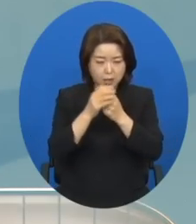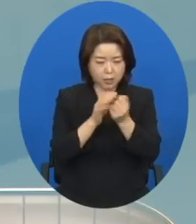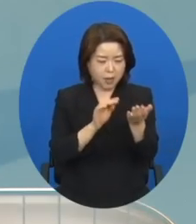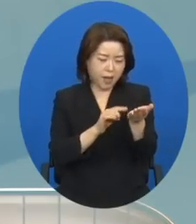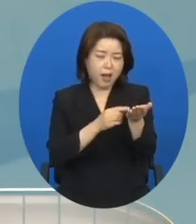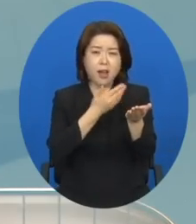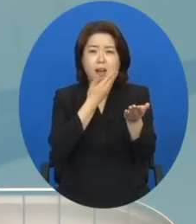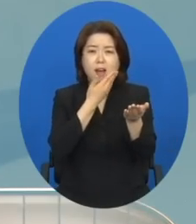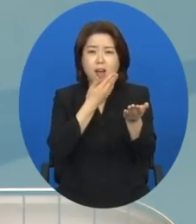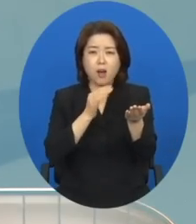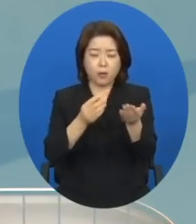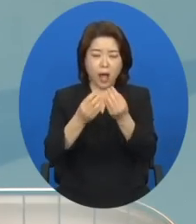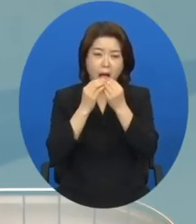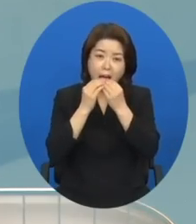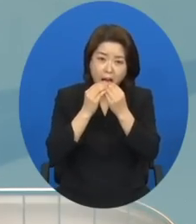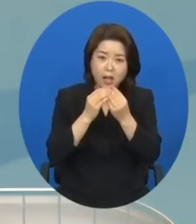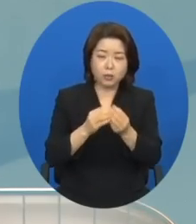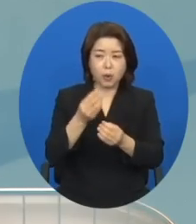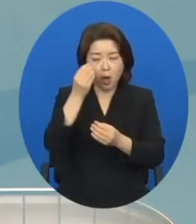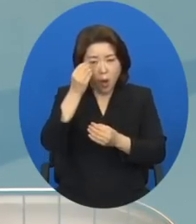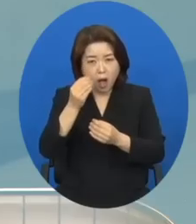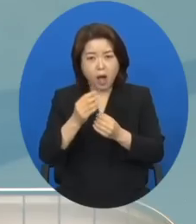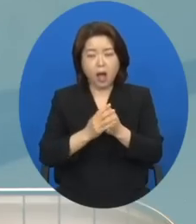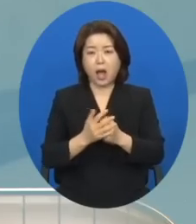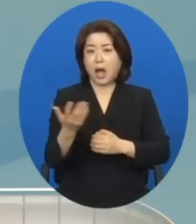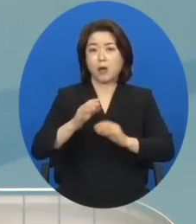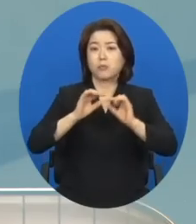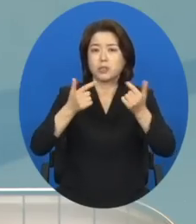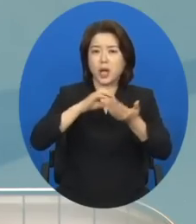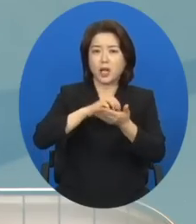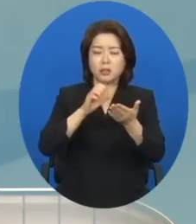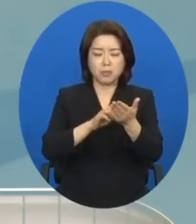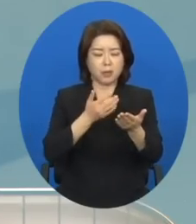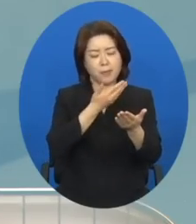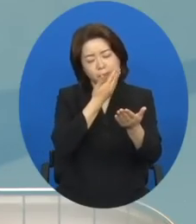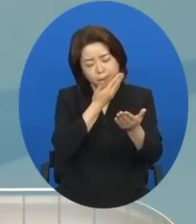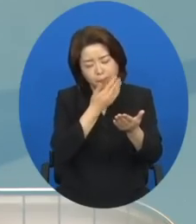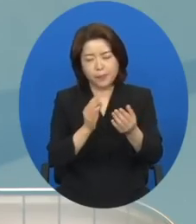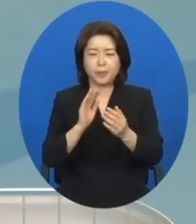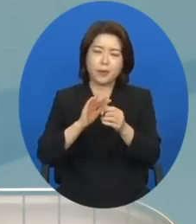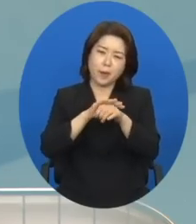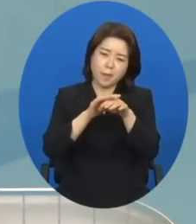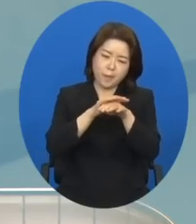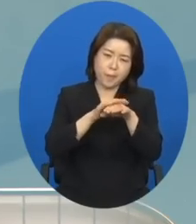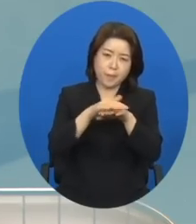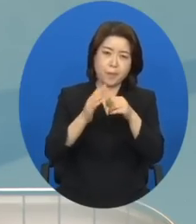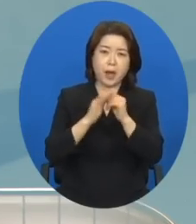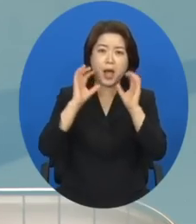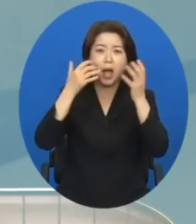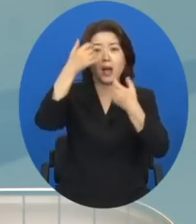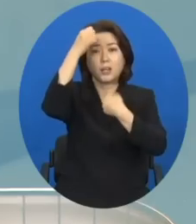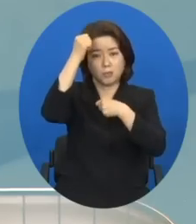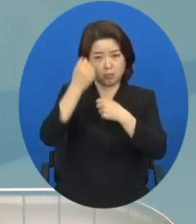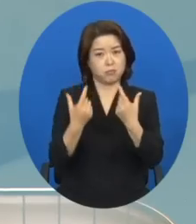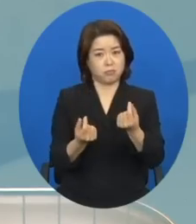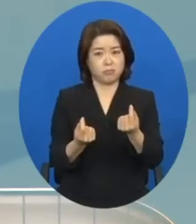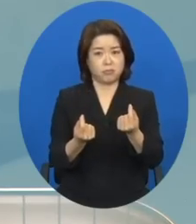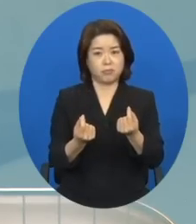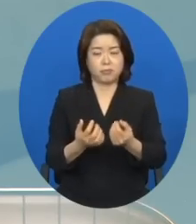뽀송뽀송하고 입에 넣어도 눈에 넣어도 아프지 않고 너무나 아름답고 부들부들한 아기의 발이었을